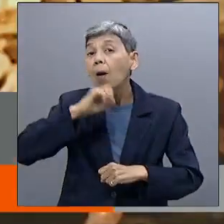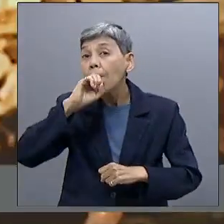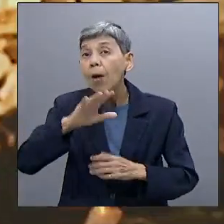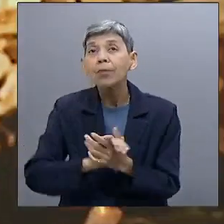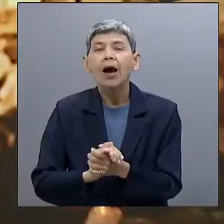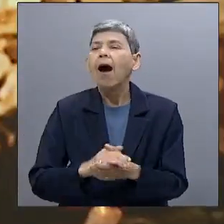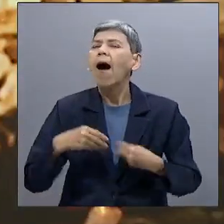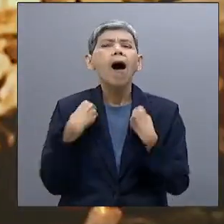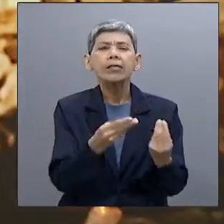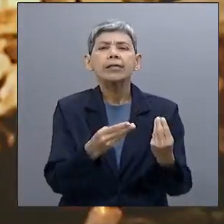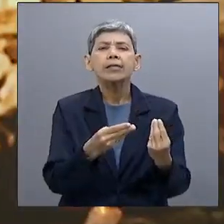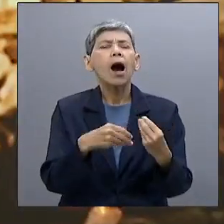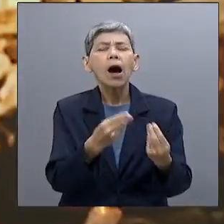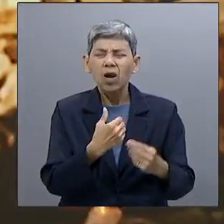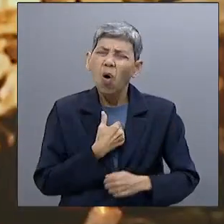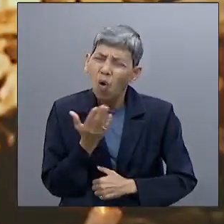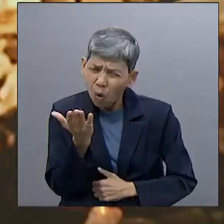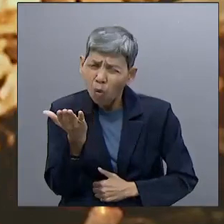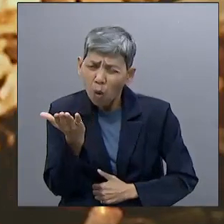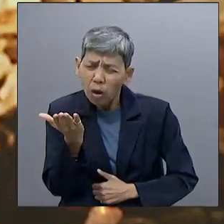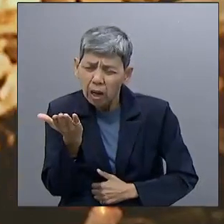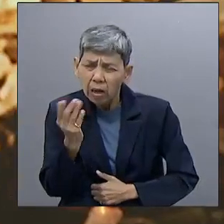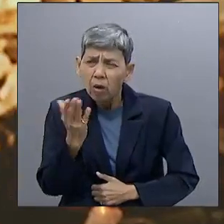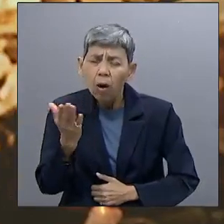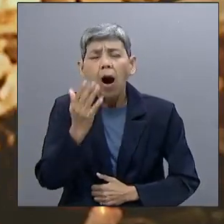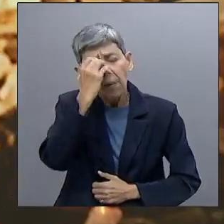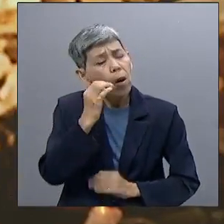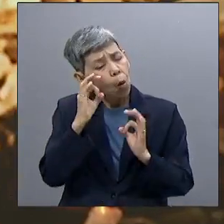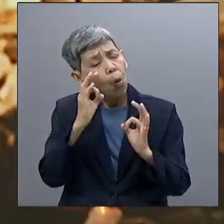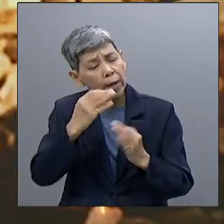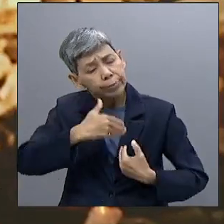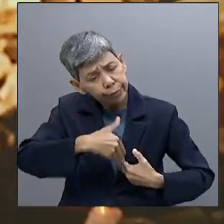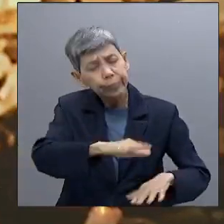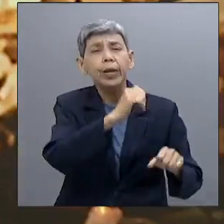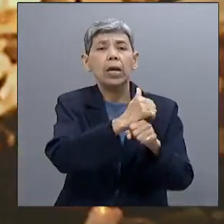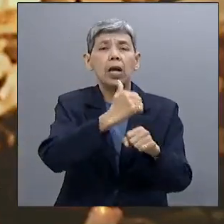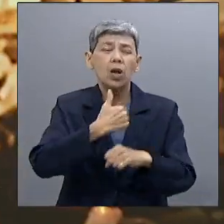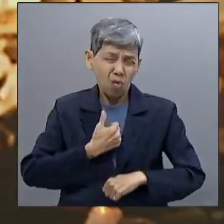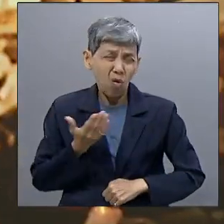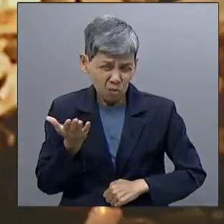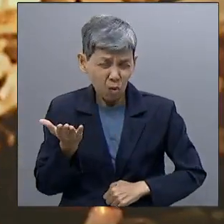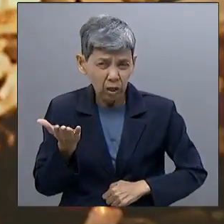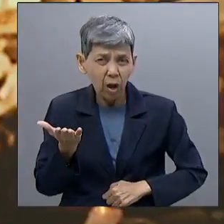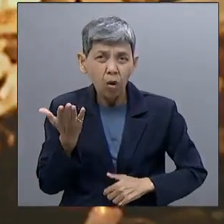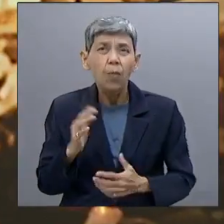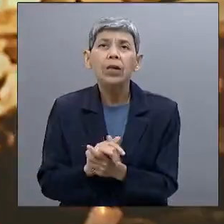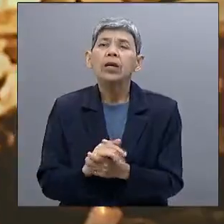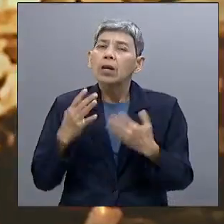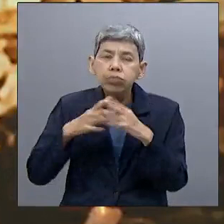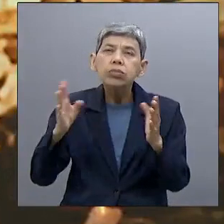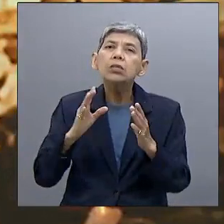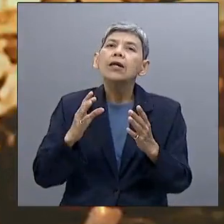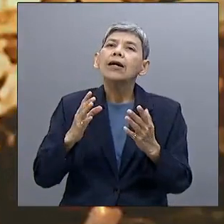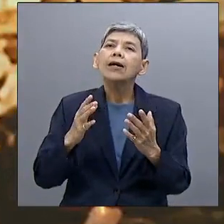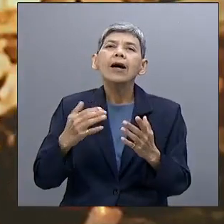ป็นของขวัญที่เขาร้องขอความเห็นใจจากเขานะครับว่าอันนี้เราขออะไรล่ะก็เรียกว่า